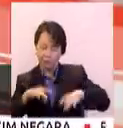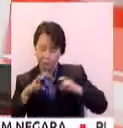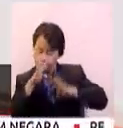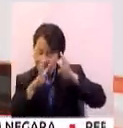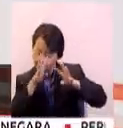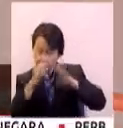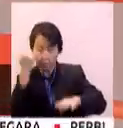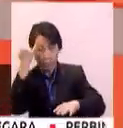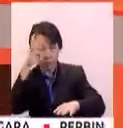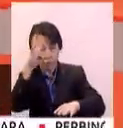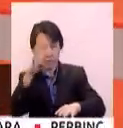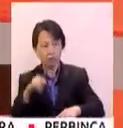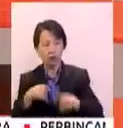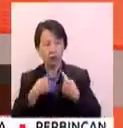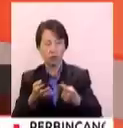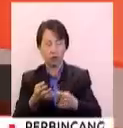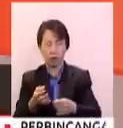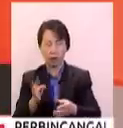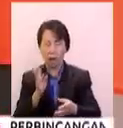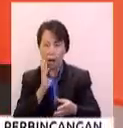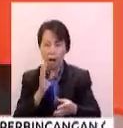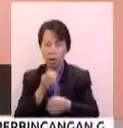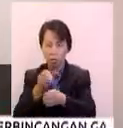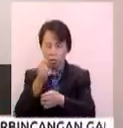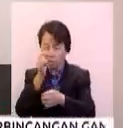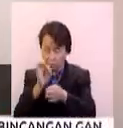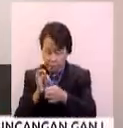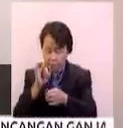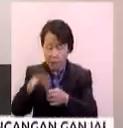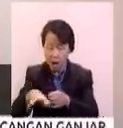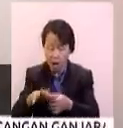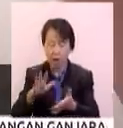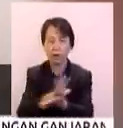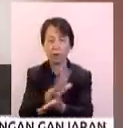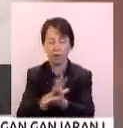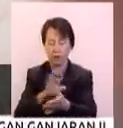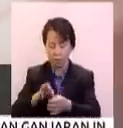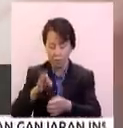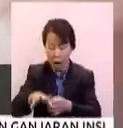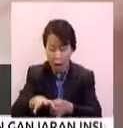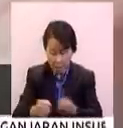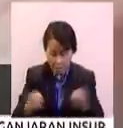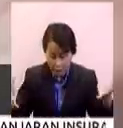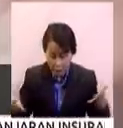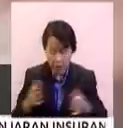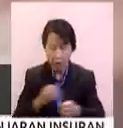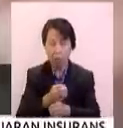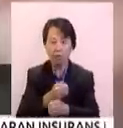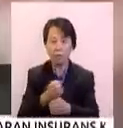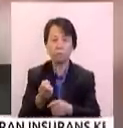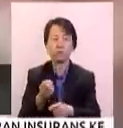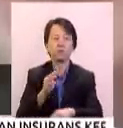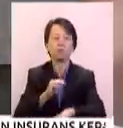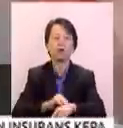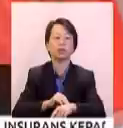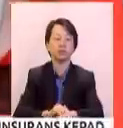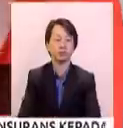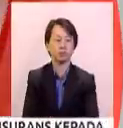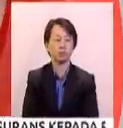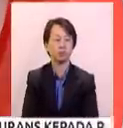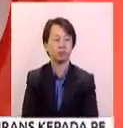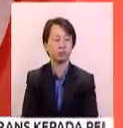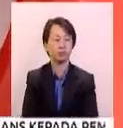kreativiti. Sejak itu, dia akan menumpahkan sedikit kopi pada helaian kertas bagi menghasilkan lebih banyak kopi monster.